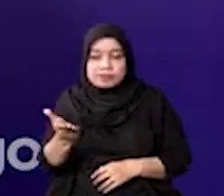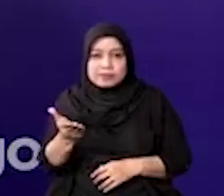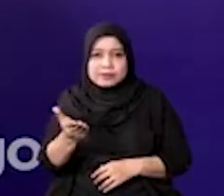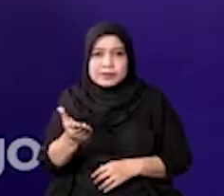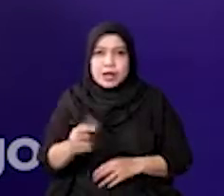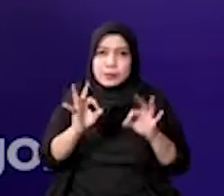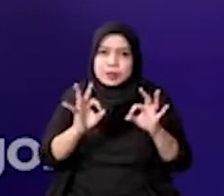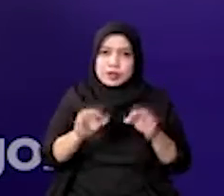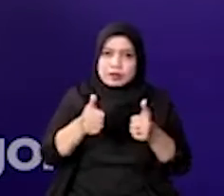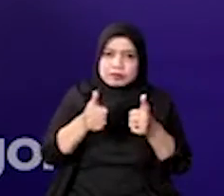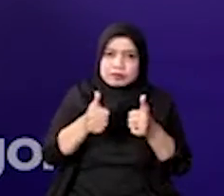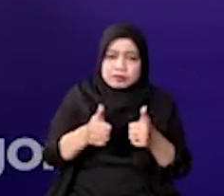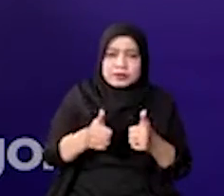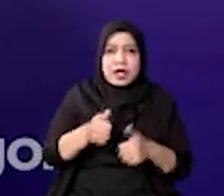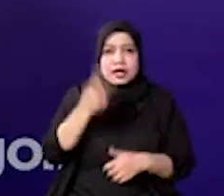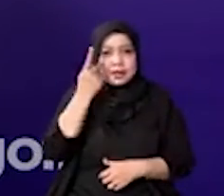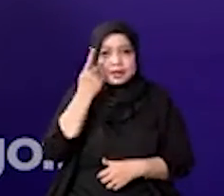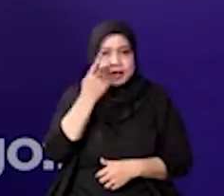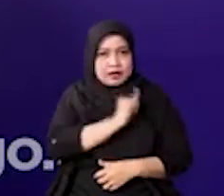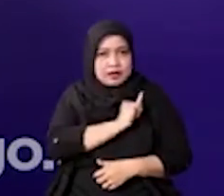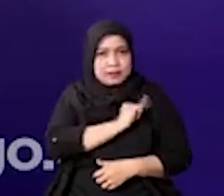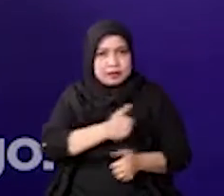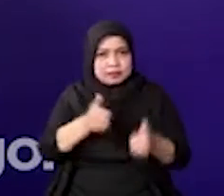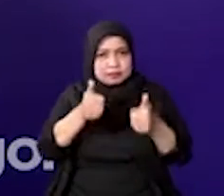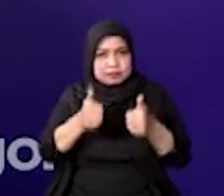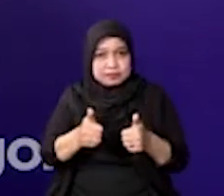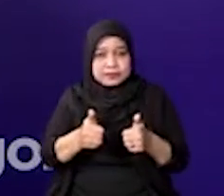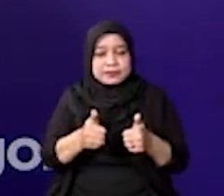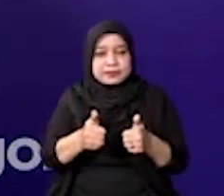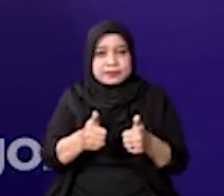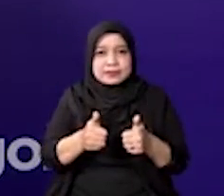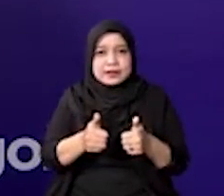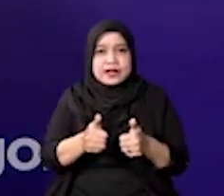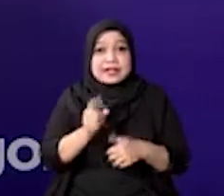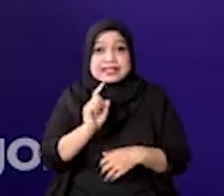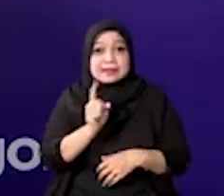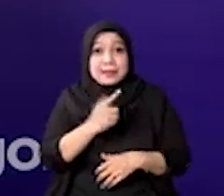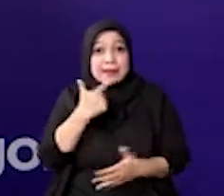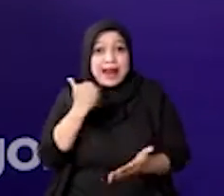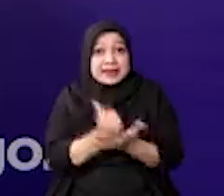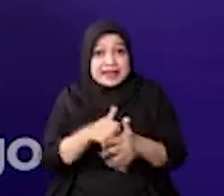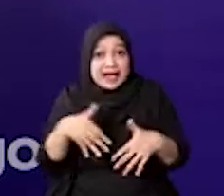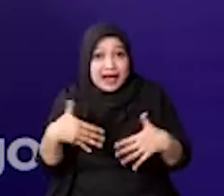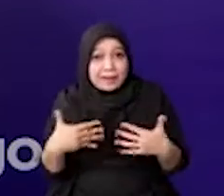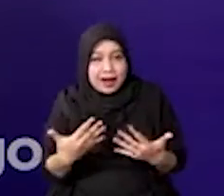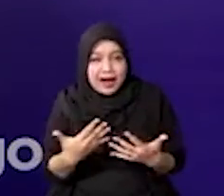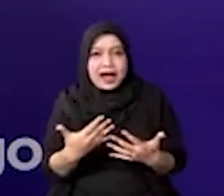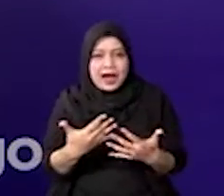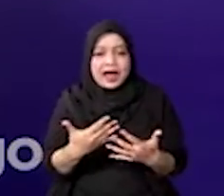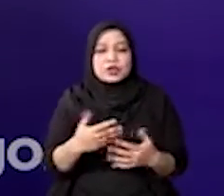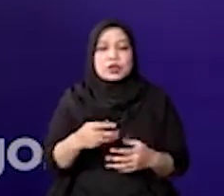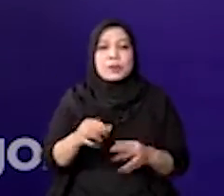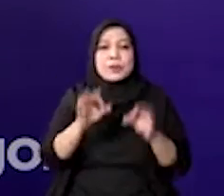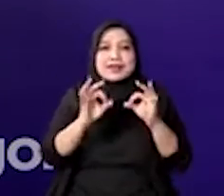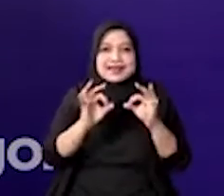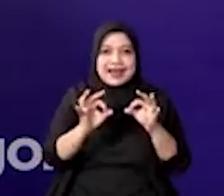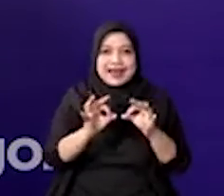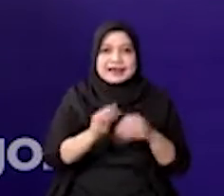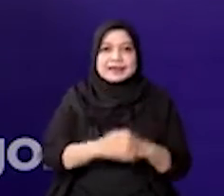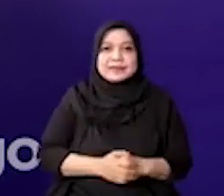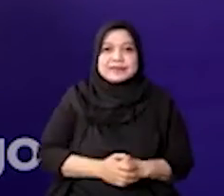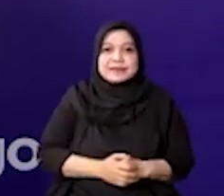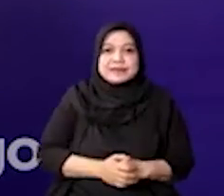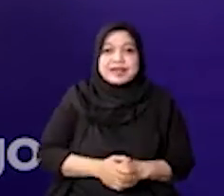menjaga kelas keimanan kita karena faktor utama juga pendidikan I orang dihormati karena